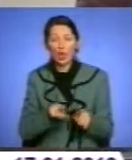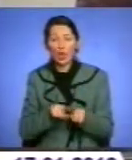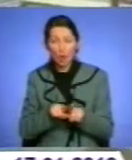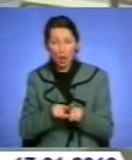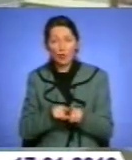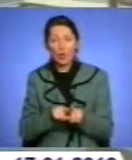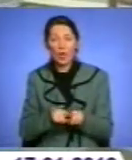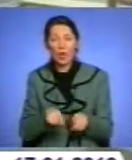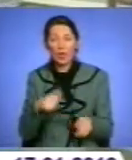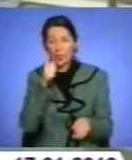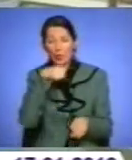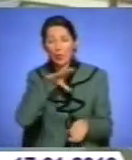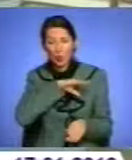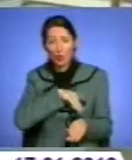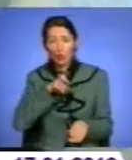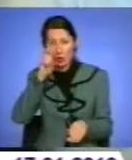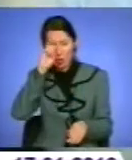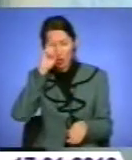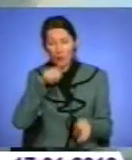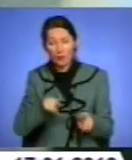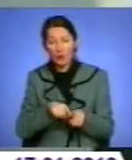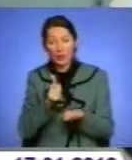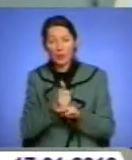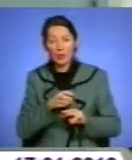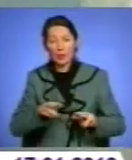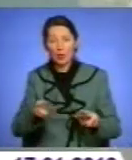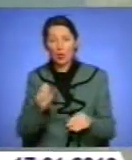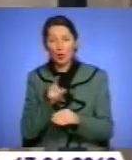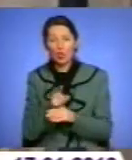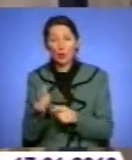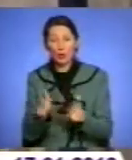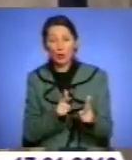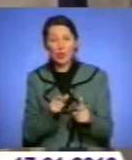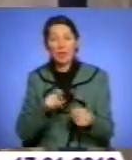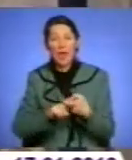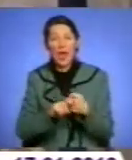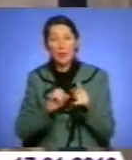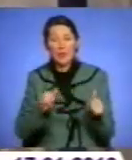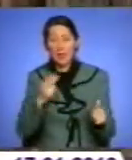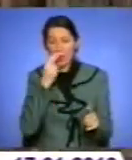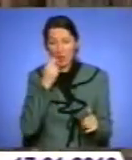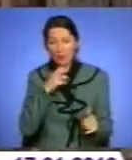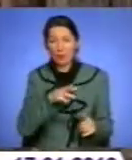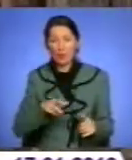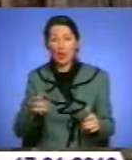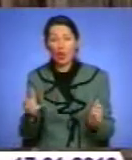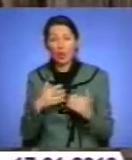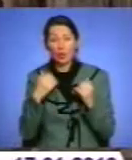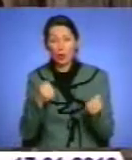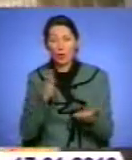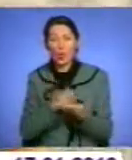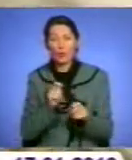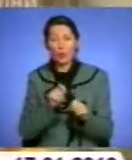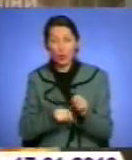державного бюджету. Також прем'єр доручив підготуватися до епідемії грипу. Мінохорони здоров'я має проконтролювати, чи забезпечені